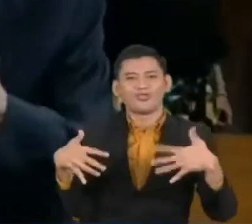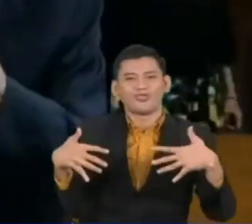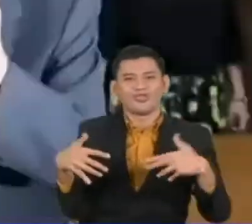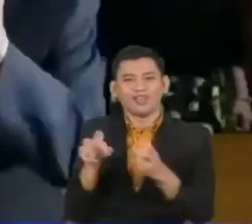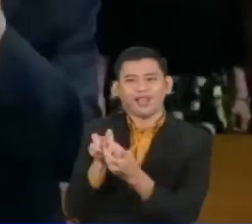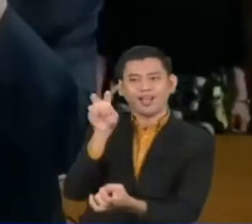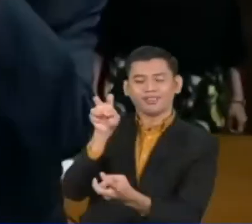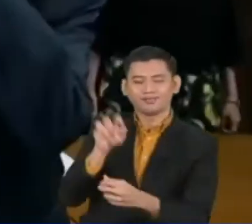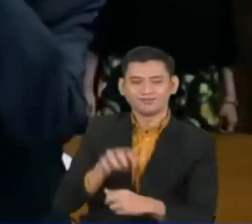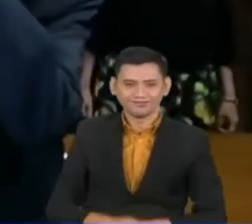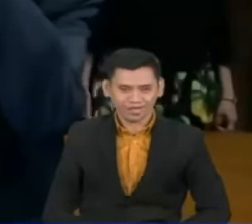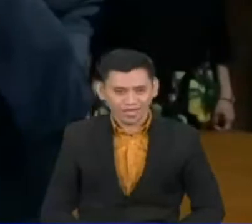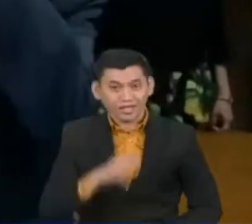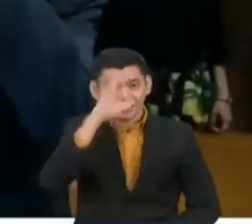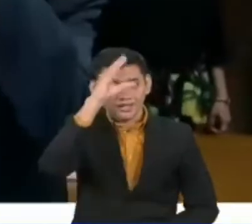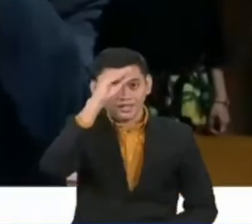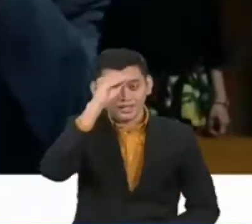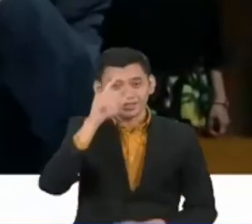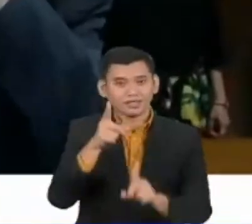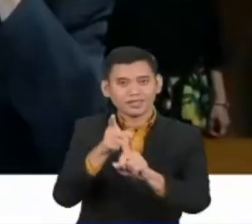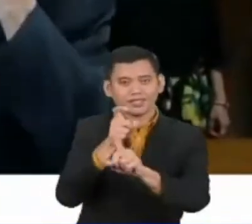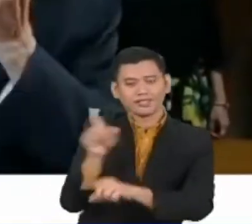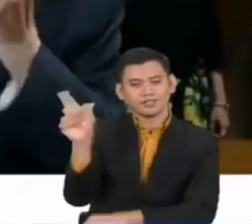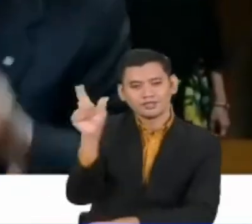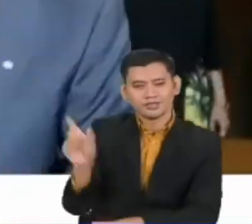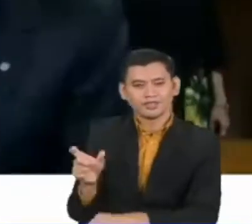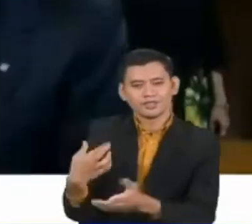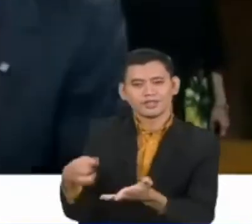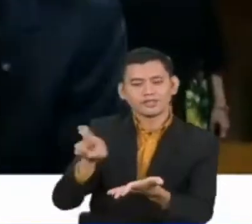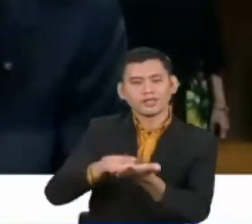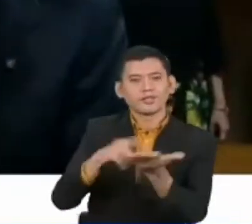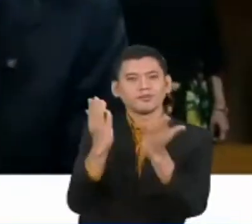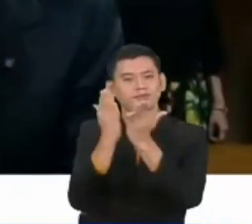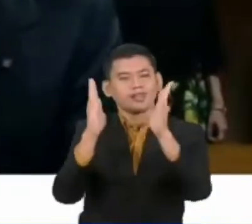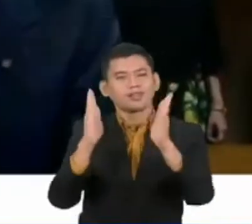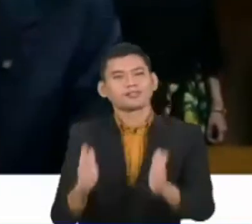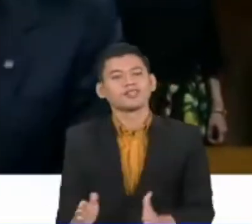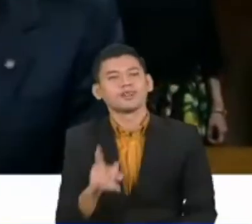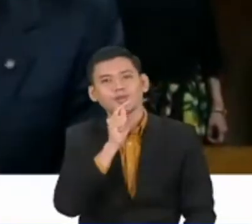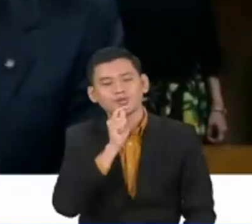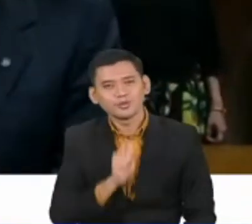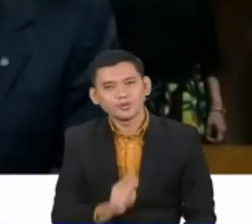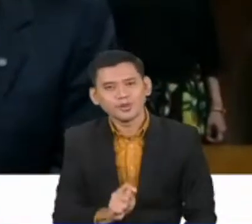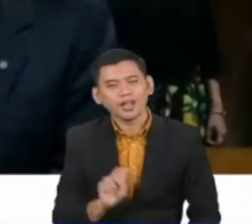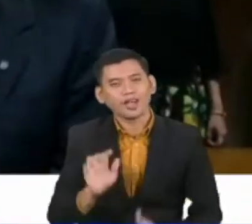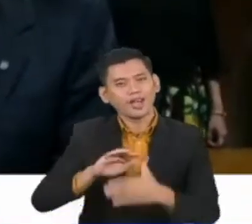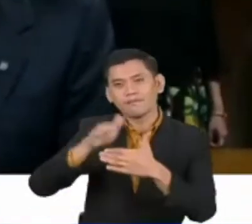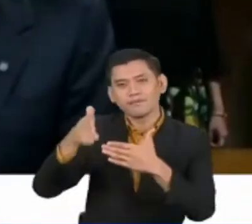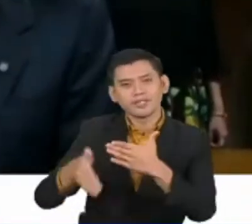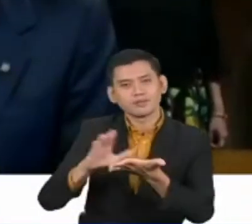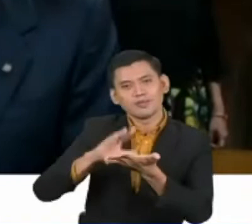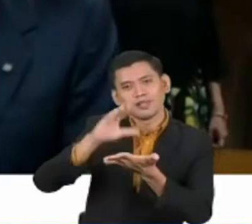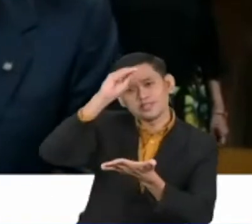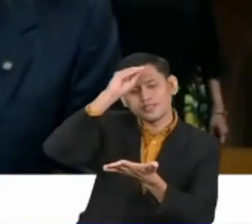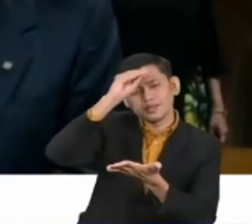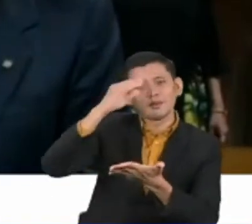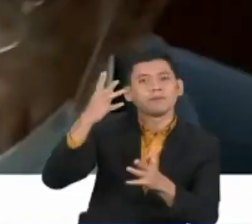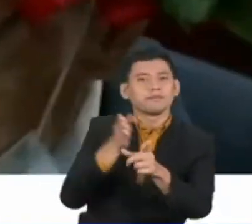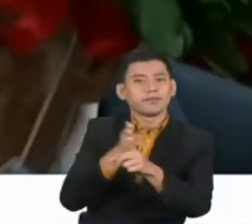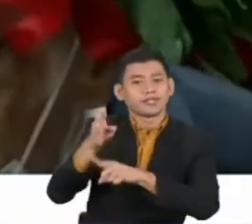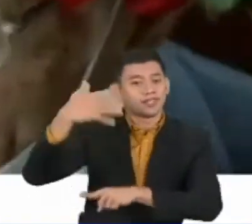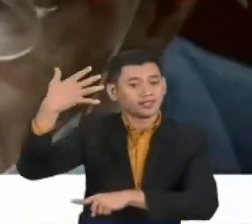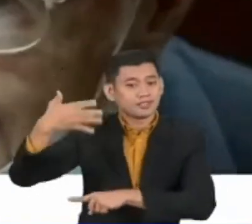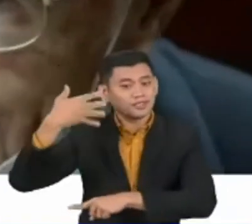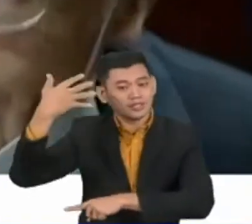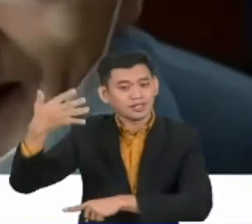Dan ini pula seorang lelaki di Itali mencipta rekod sebagai pelajar paling tua menamatkan pengajian sarjana dalam bidang sejarah.